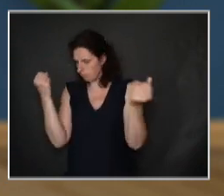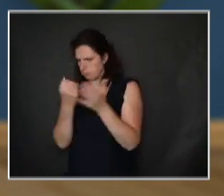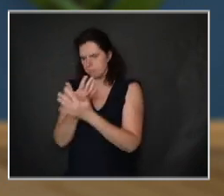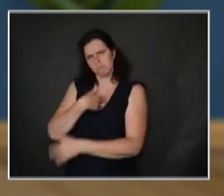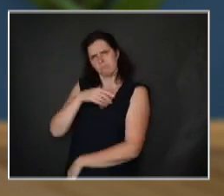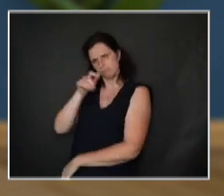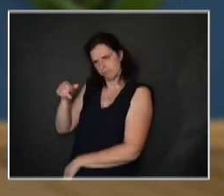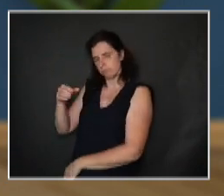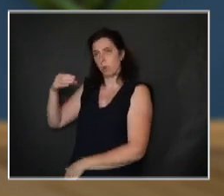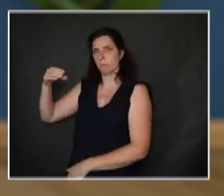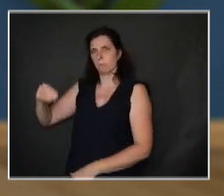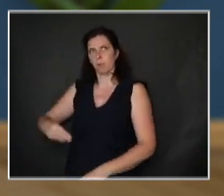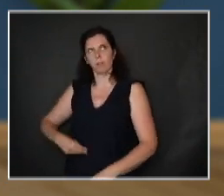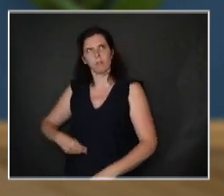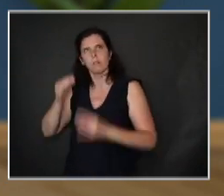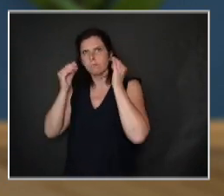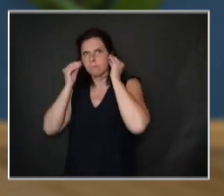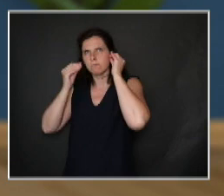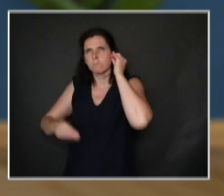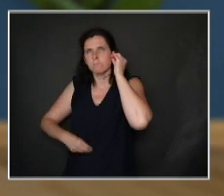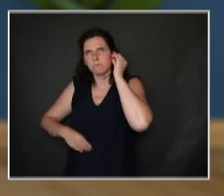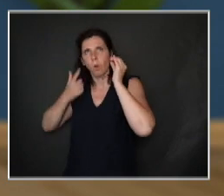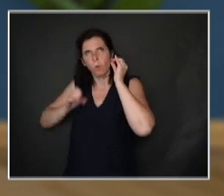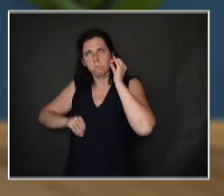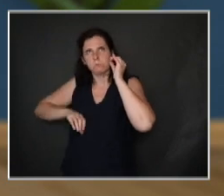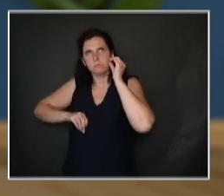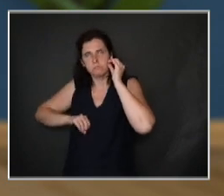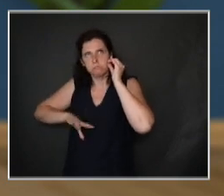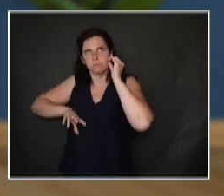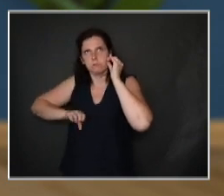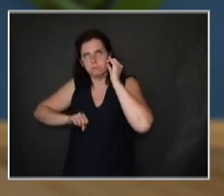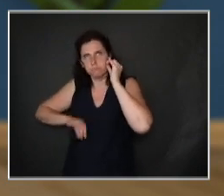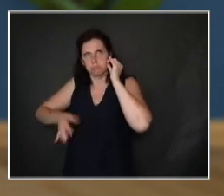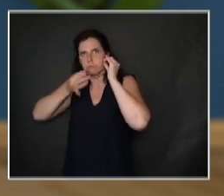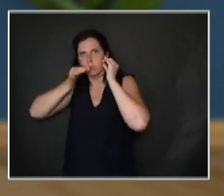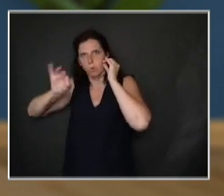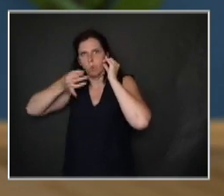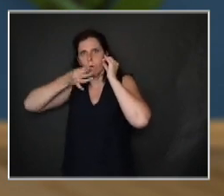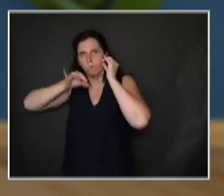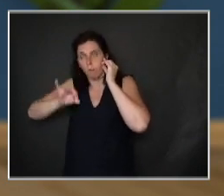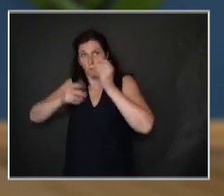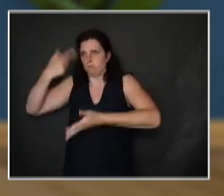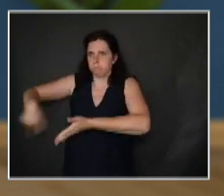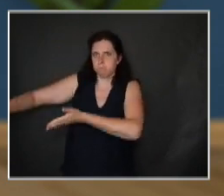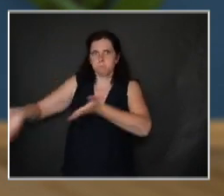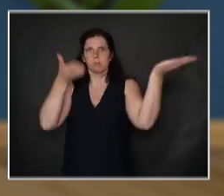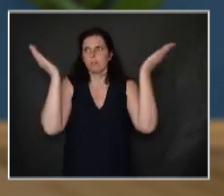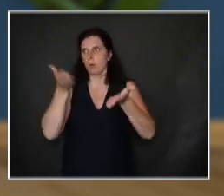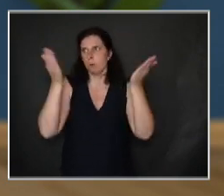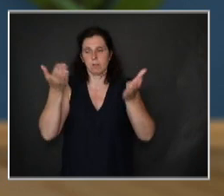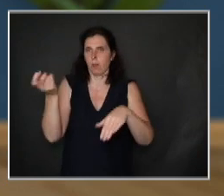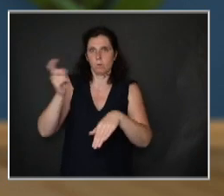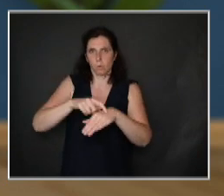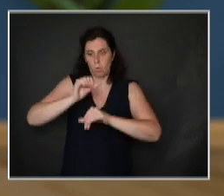mon stéthoscope sur son nombril et j'ai entendu... C'est-à-dire c'est pas fréquent, j'espère. Donc il a été hospitalisé